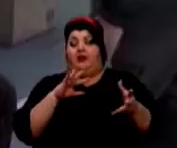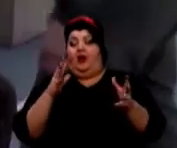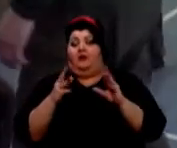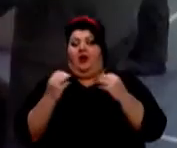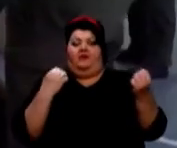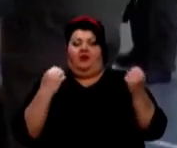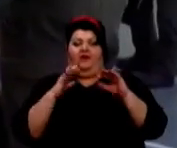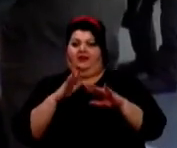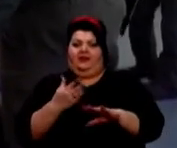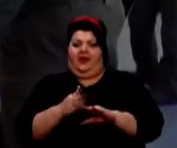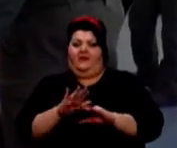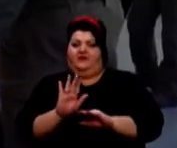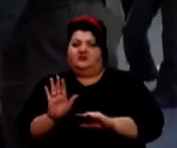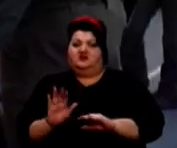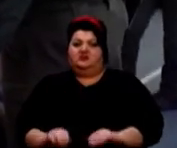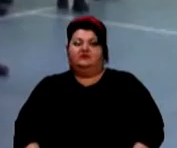важкі.